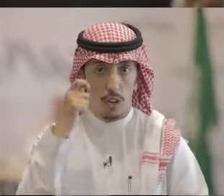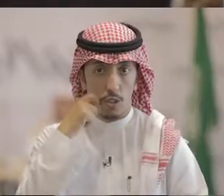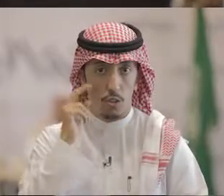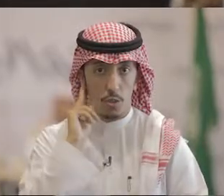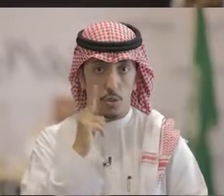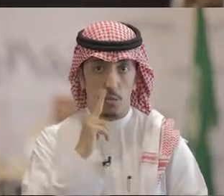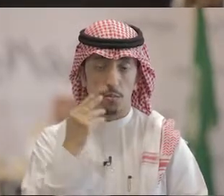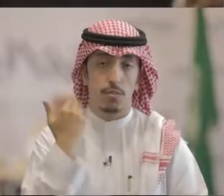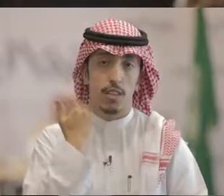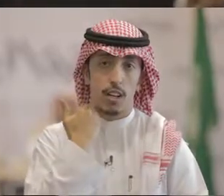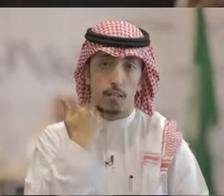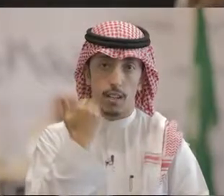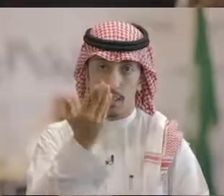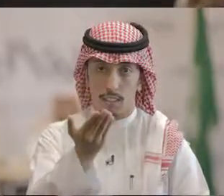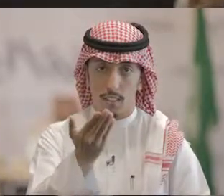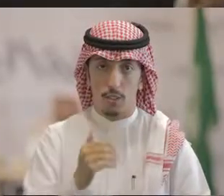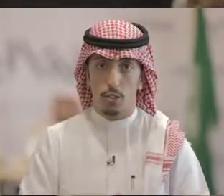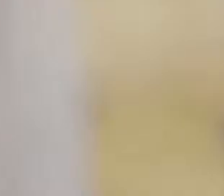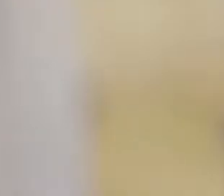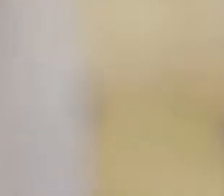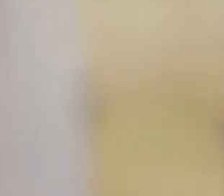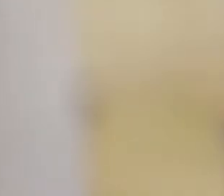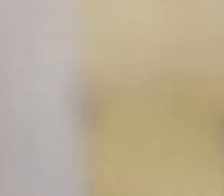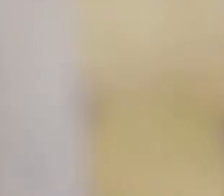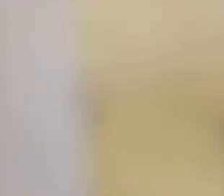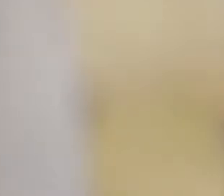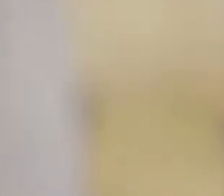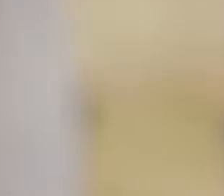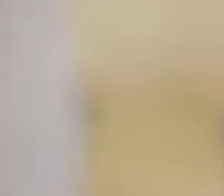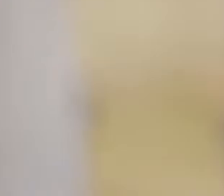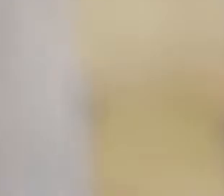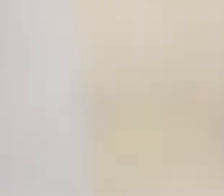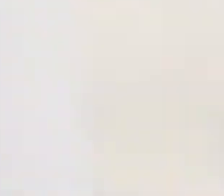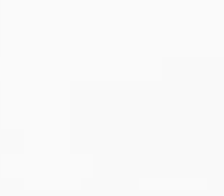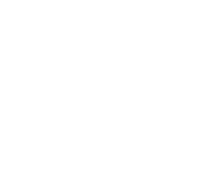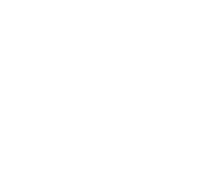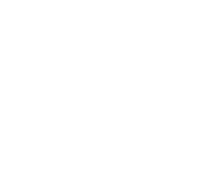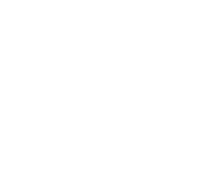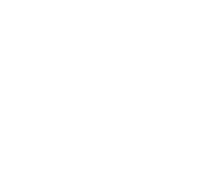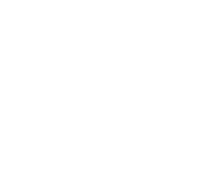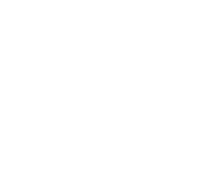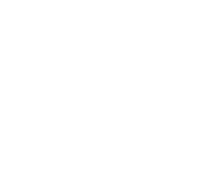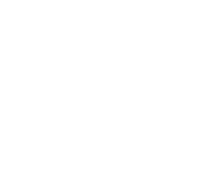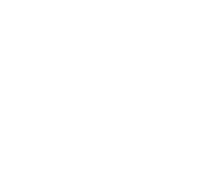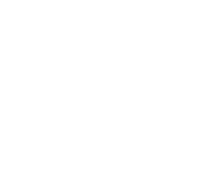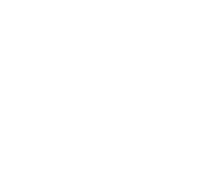وخواتكم الصم أمانة لكم، فحافظوا عليهم.